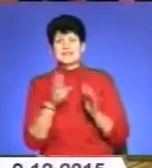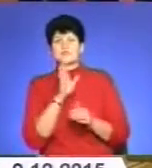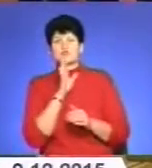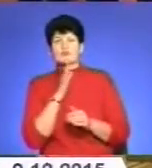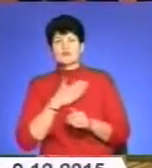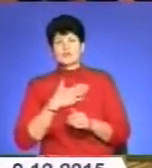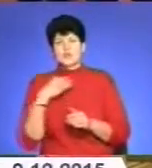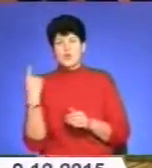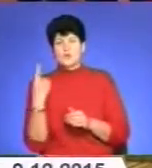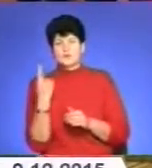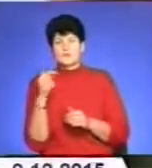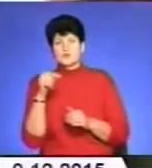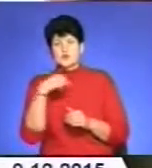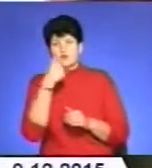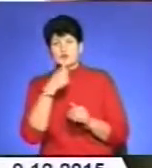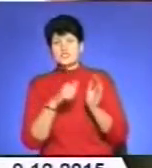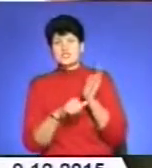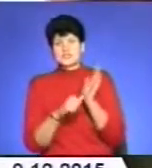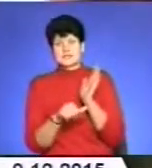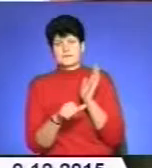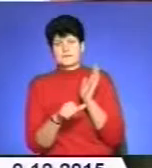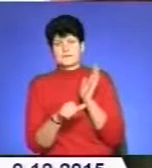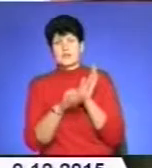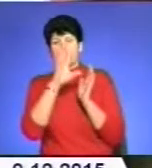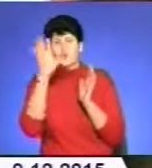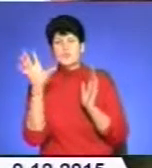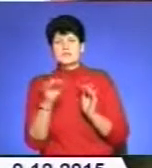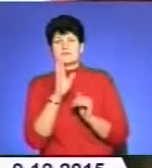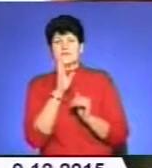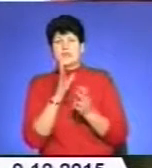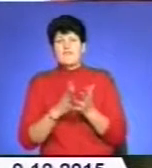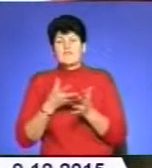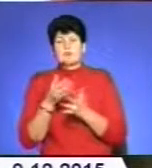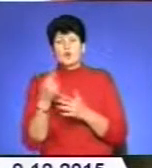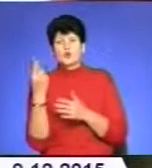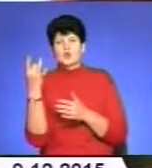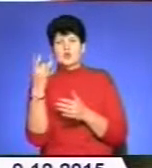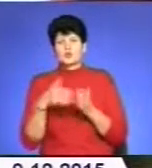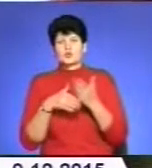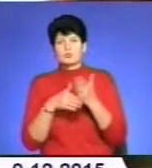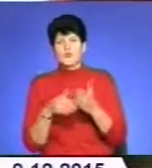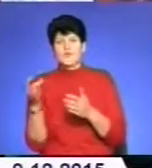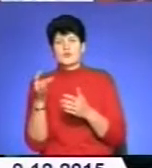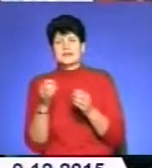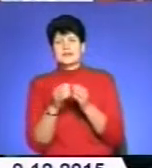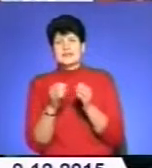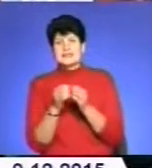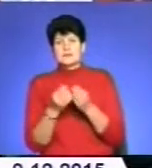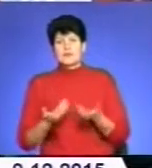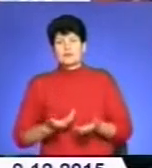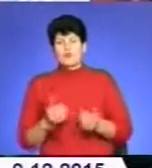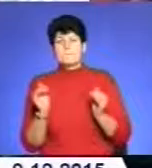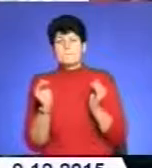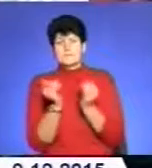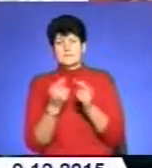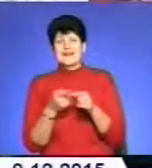області. Цього року – 60. Усім жінкам виплачують одноразову допомогу в розмірі 10 прожиткових мінімумів, а